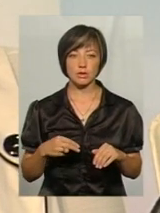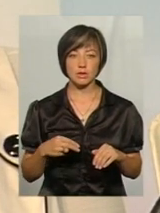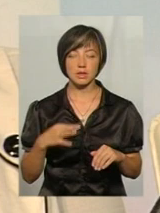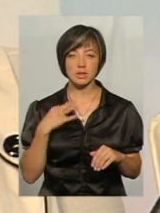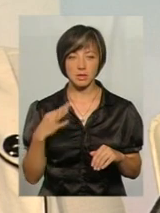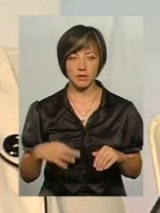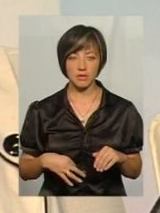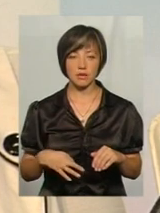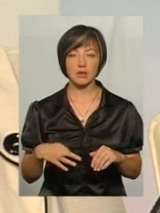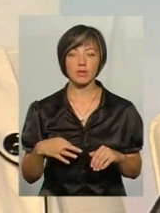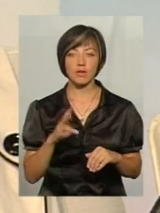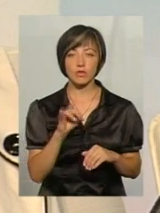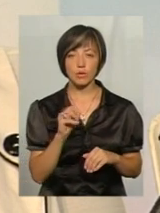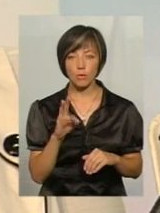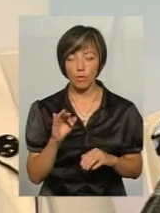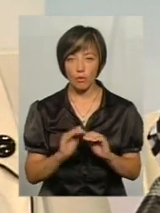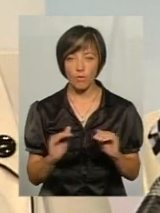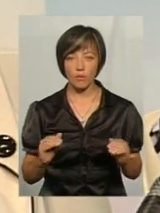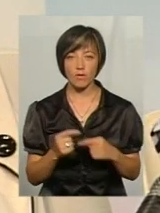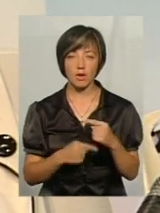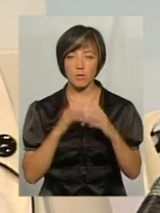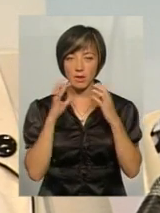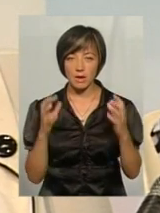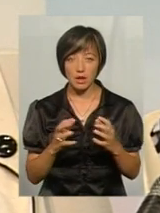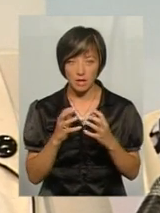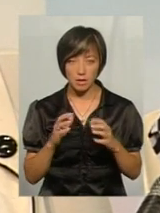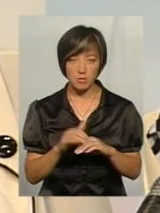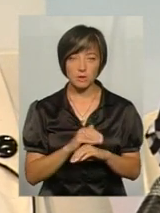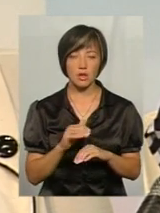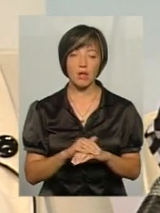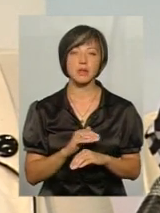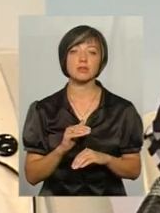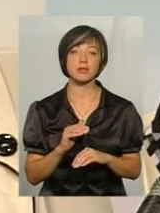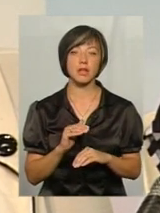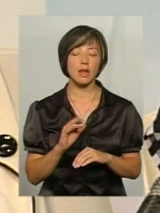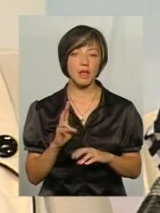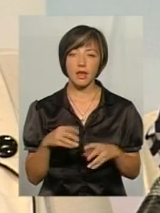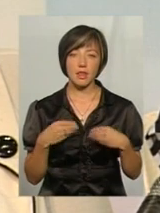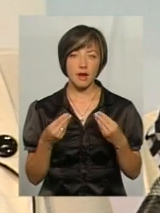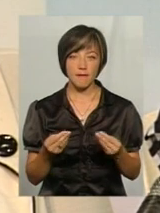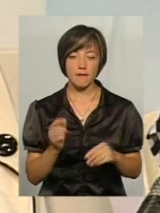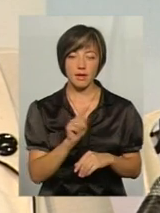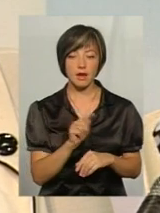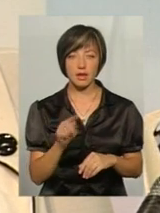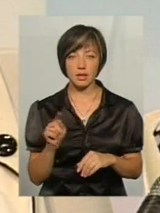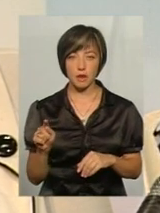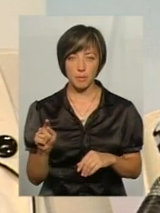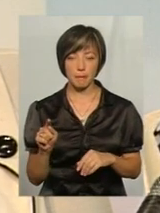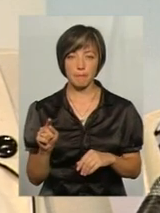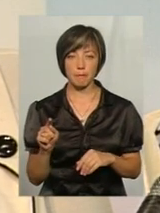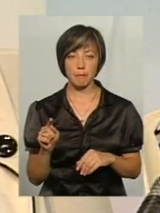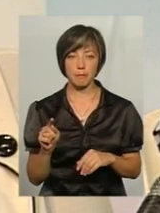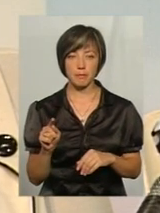сыновей, внуков, внучек. Берегите, пожалуйста. не давайте им,